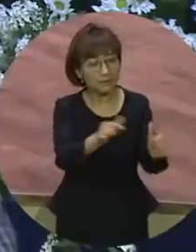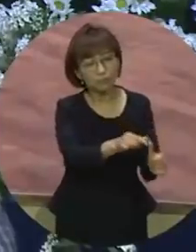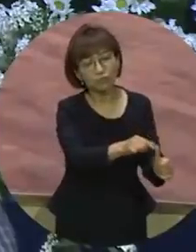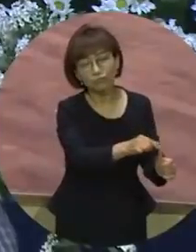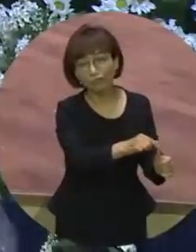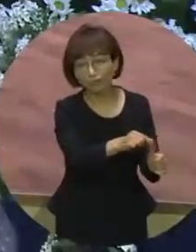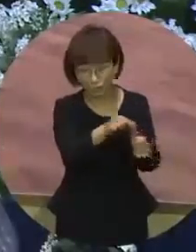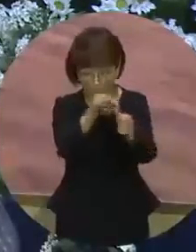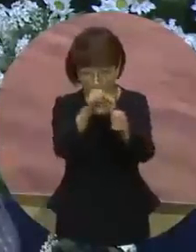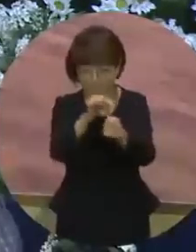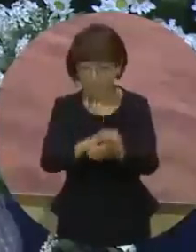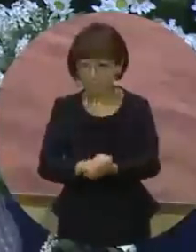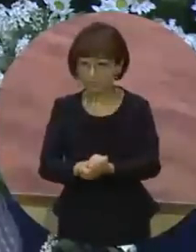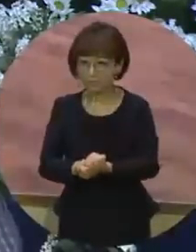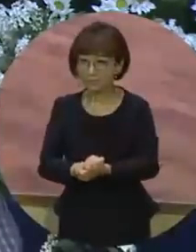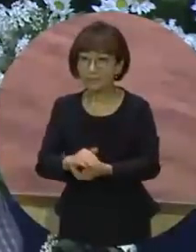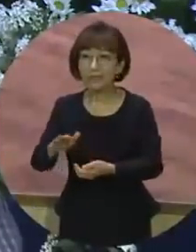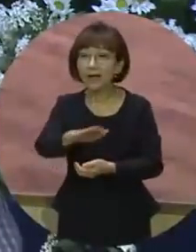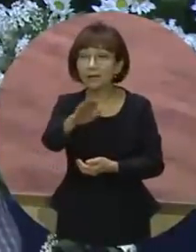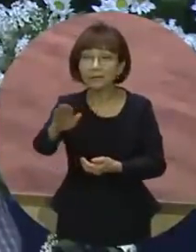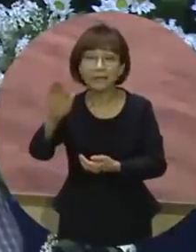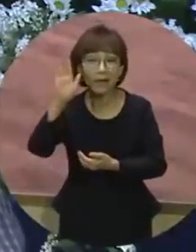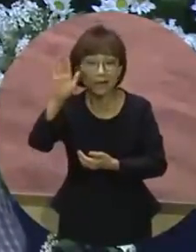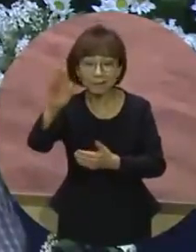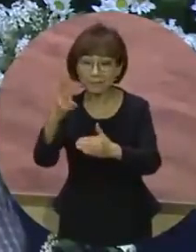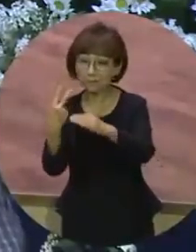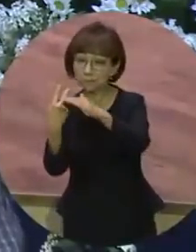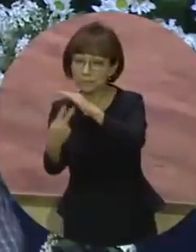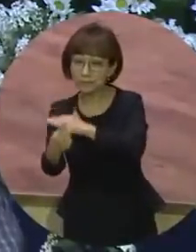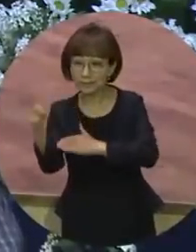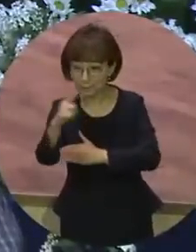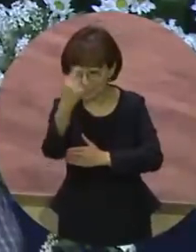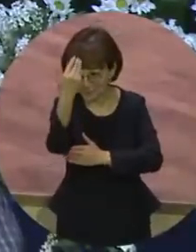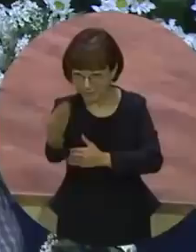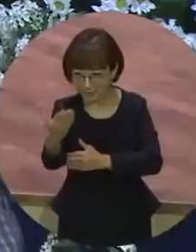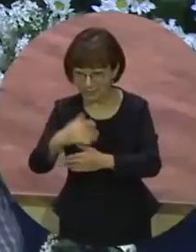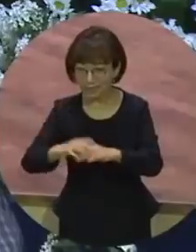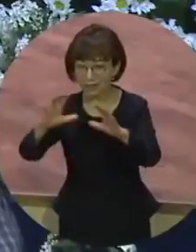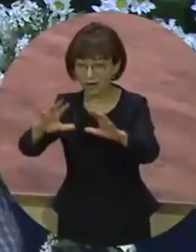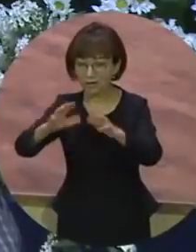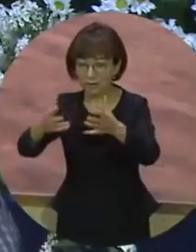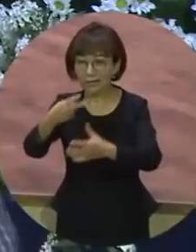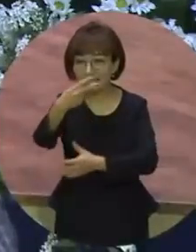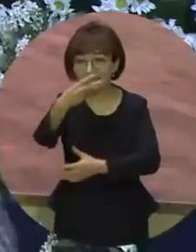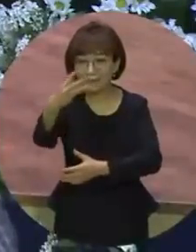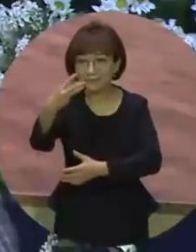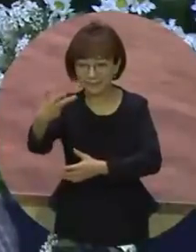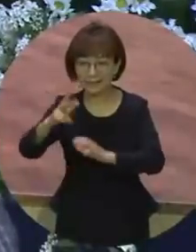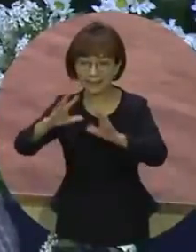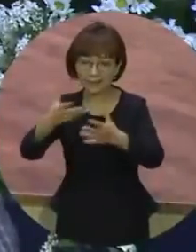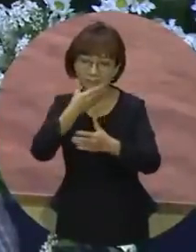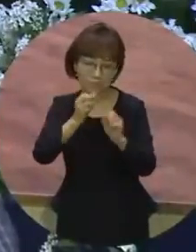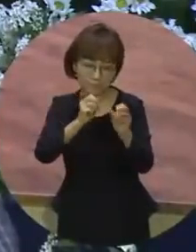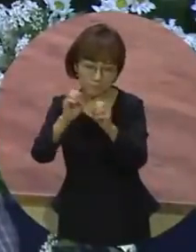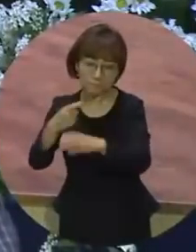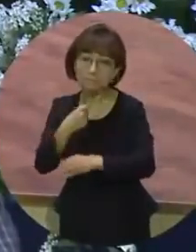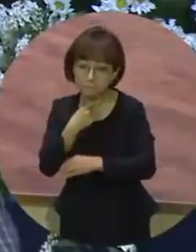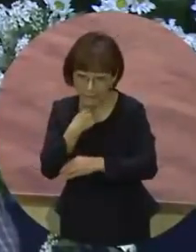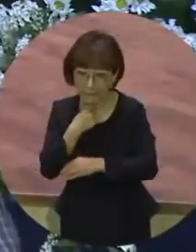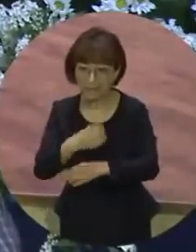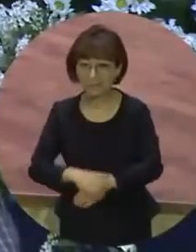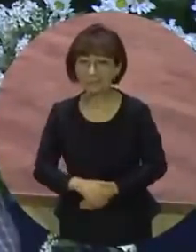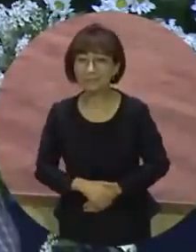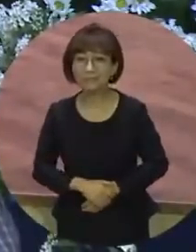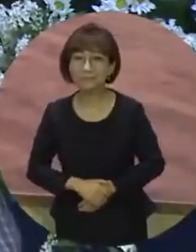말이에요. 당신 비전 뭡니까? 237 나라 복음합니다. 아멘. 비웃든지 말든지